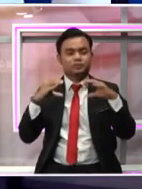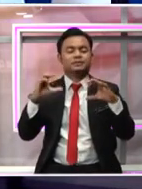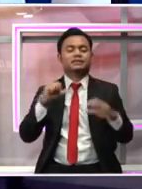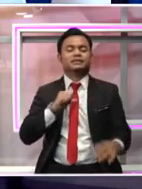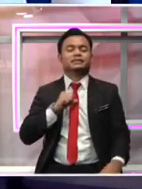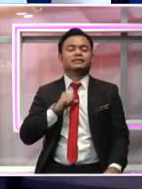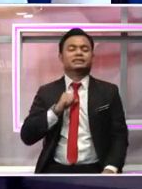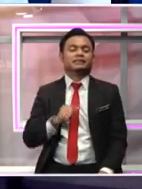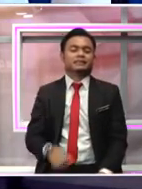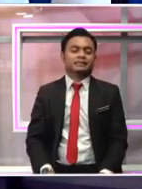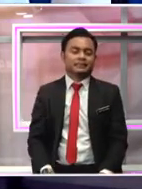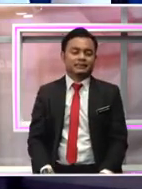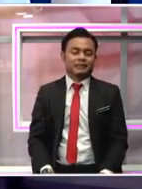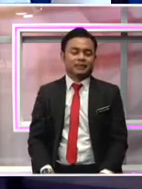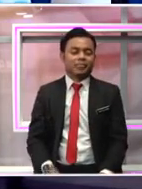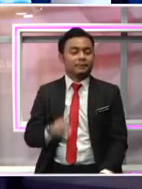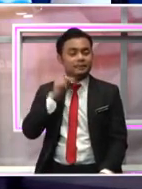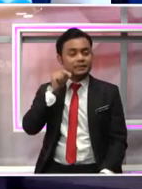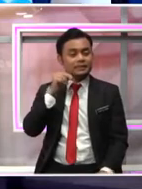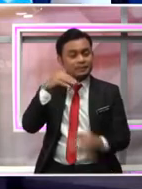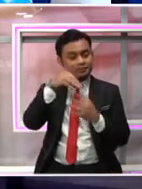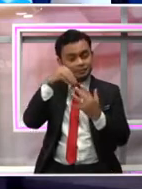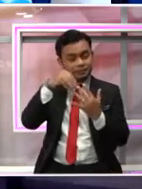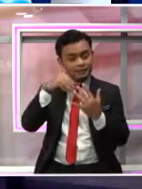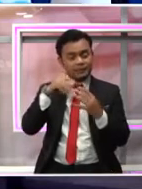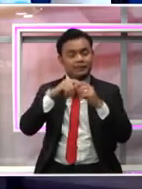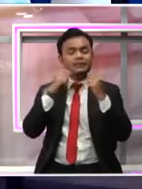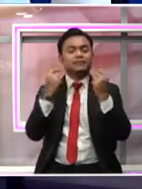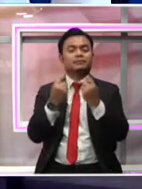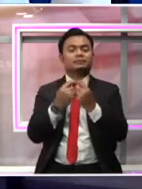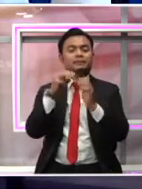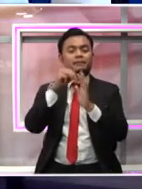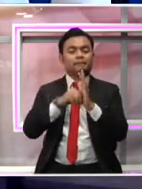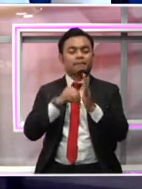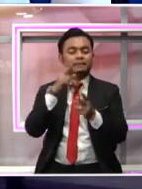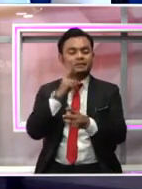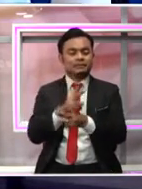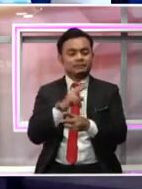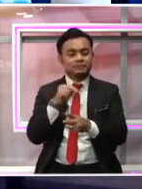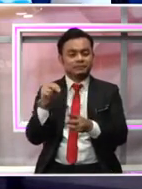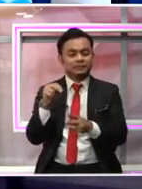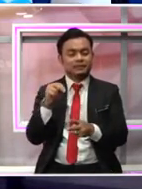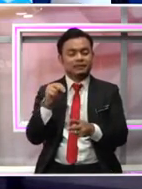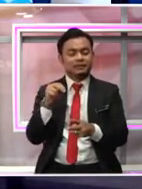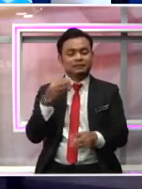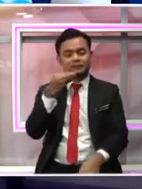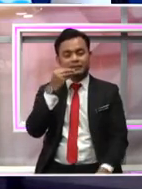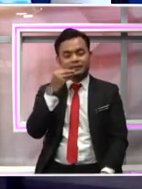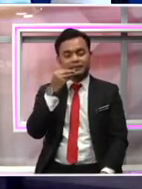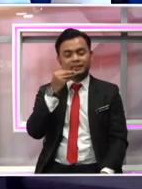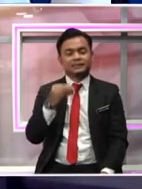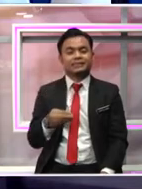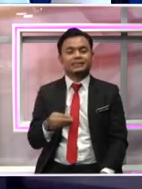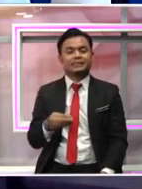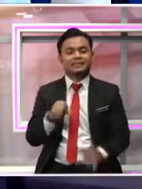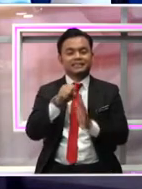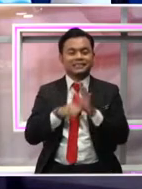coba Saya memilih tempat menyimpan makanan sebagai predikat adegan ini saya yakin eh